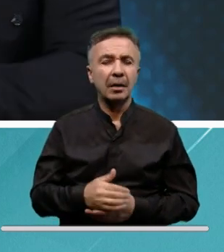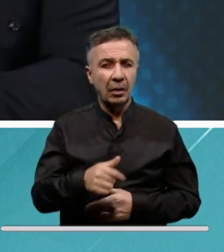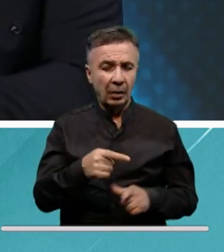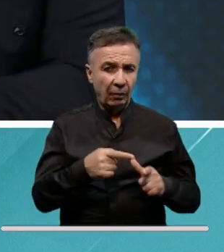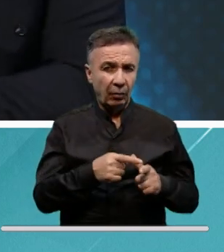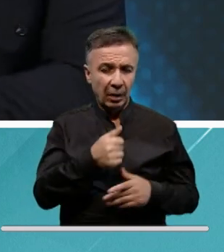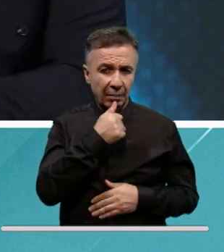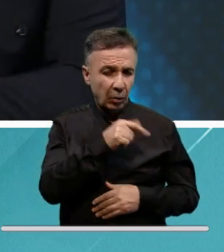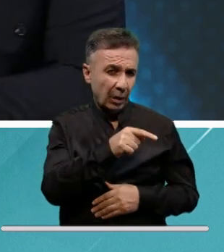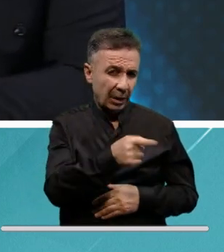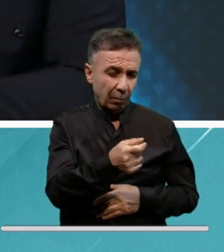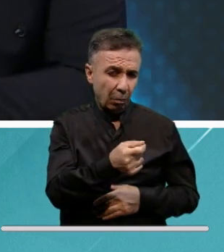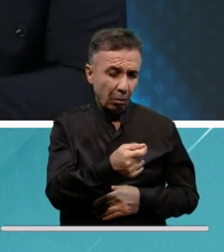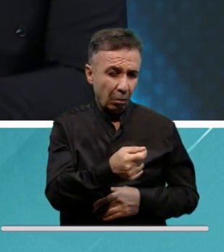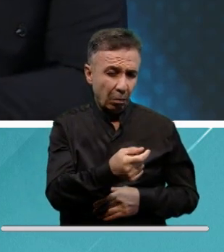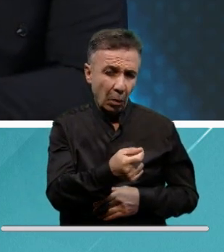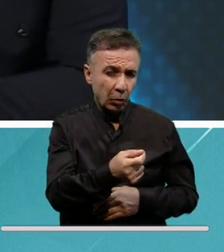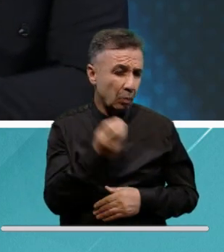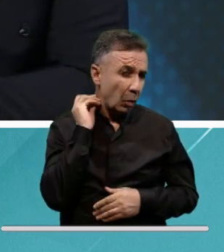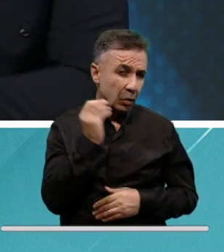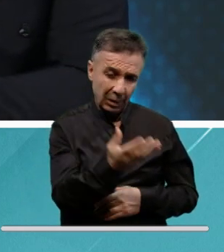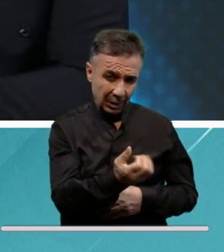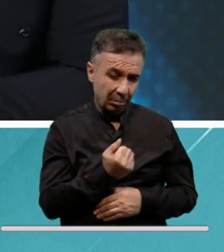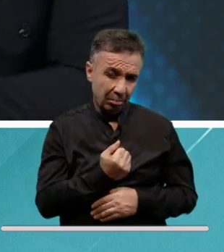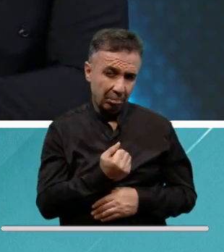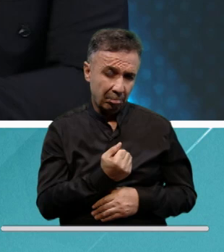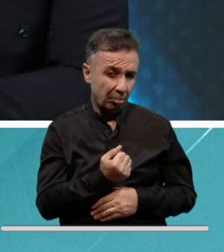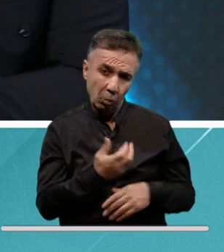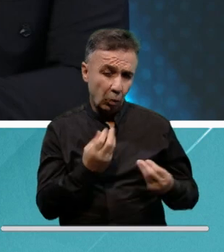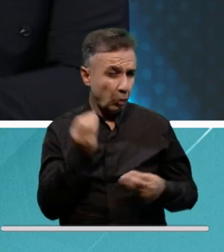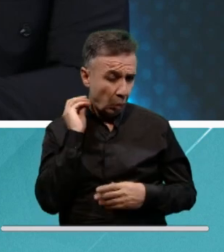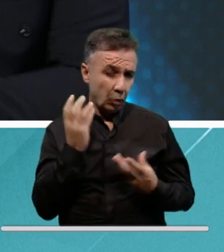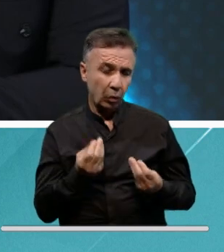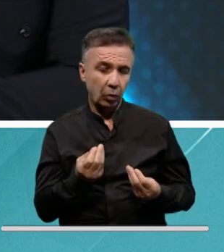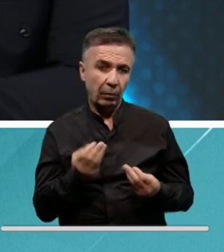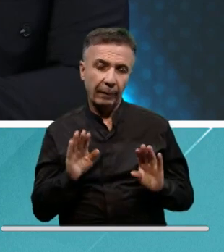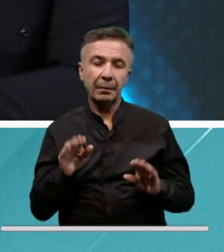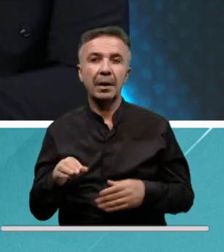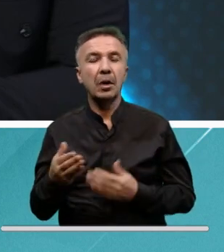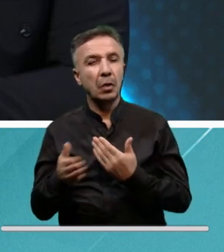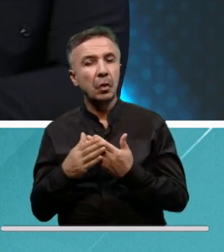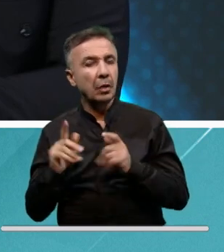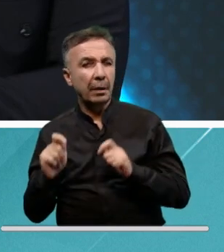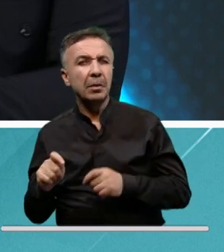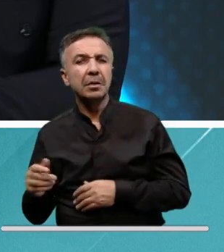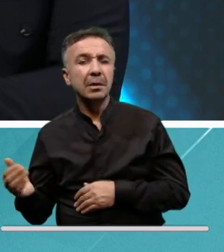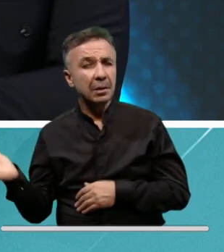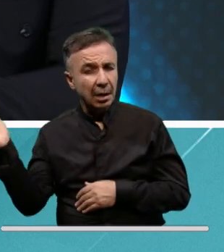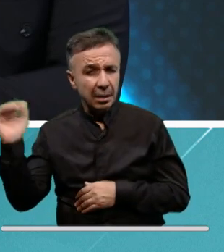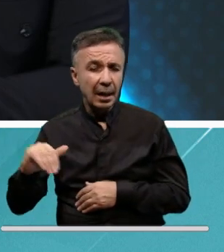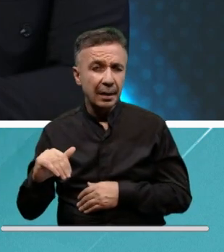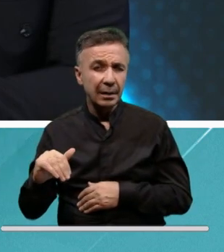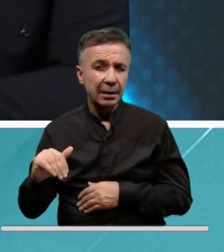misiniz derim Siz de bana borç verirsiniz Bu bir borç haktı olur Fakat ben düğün yapıyorum siz getirdiniz hediye